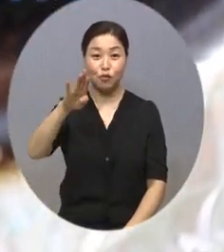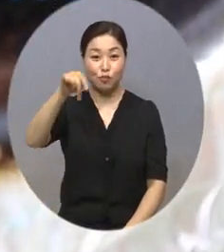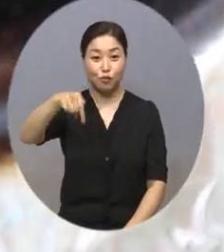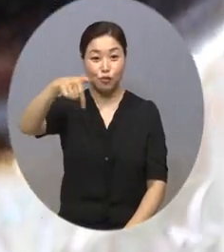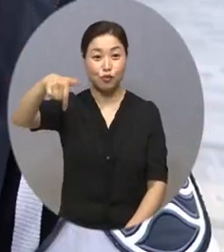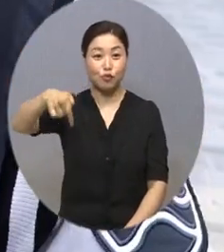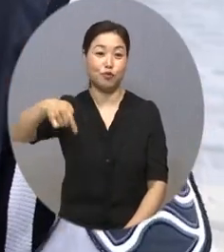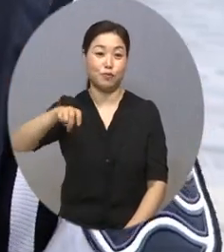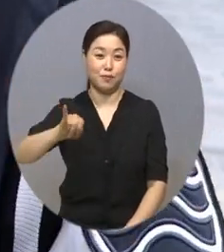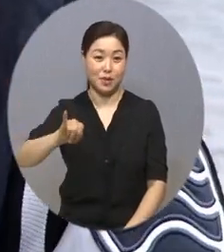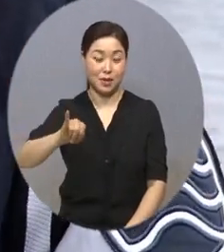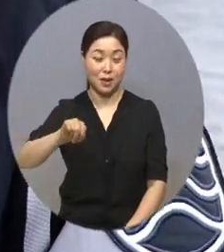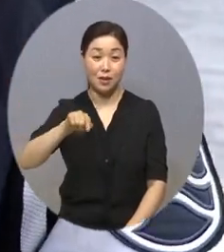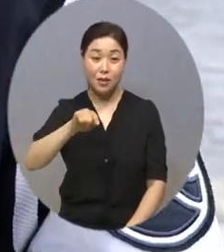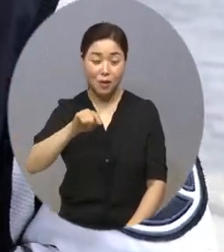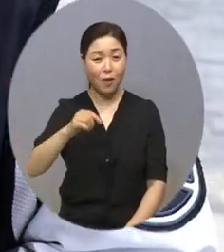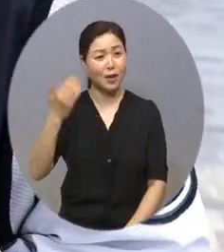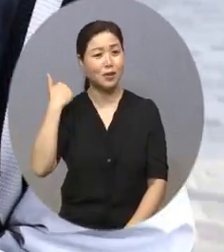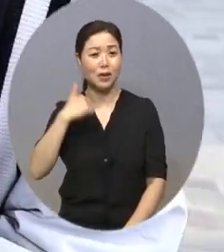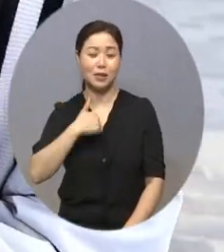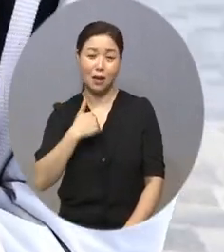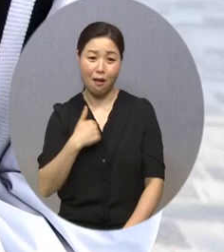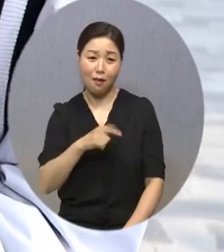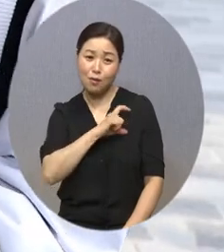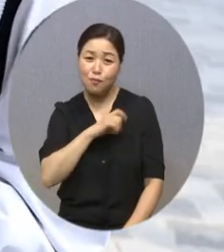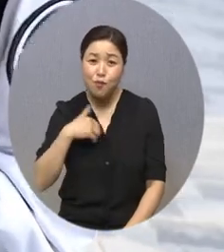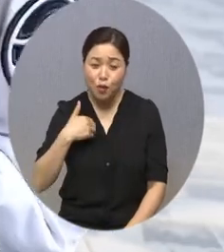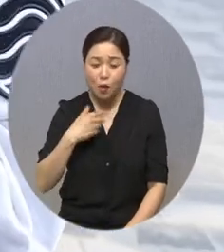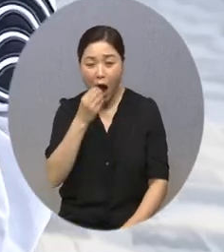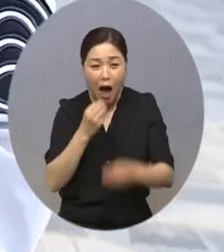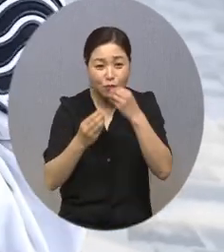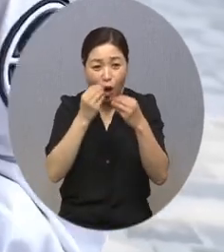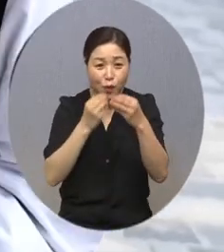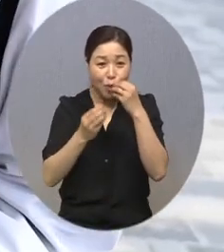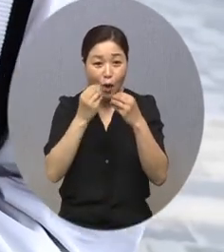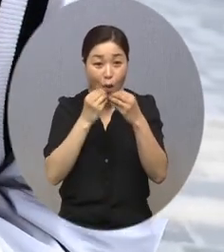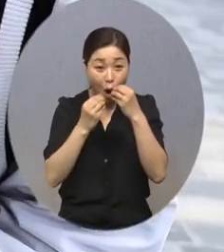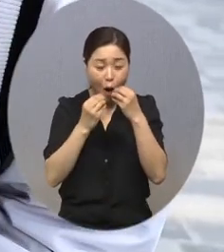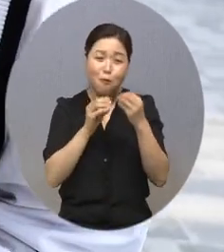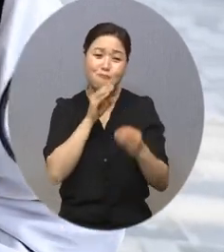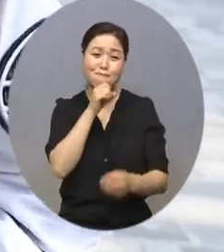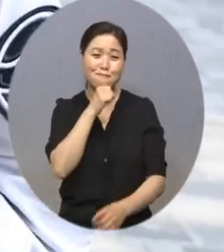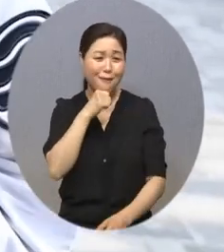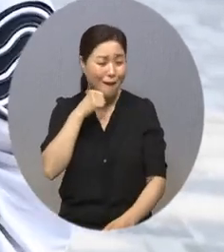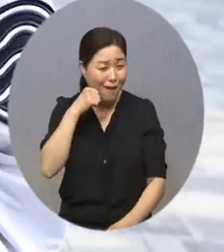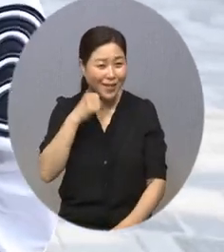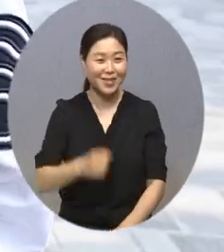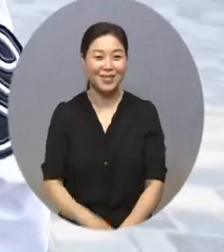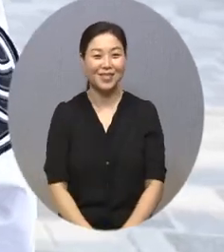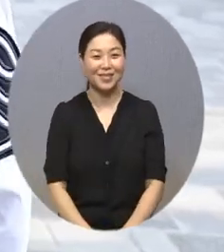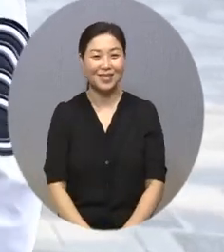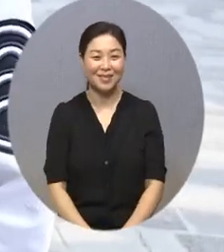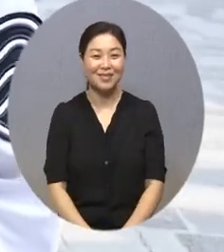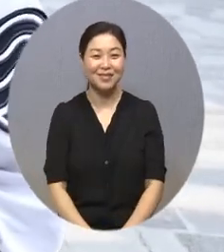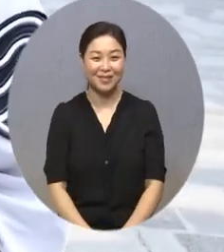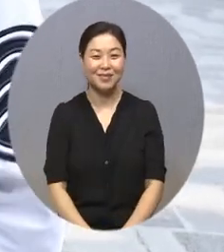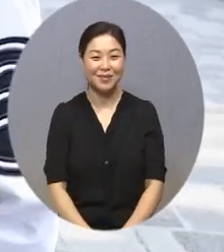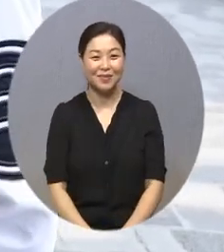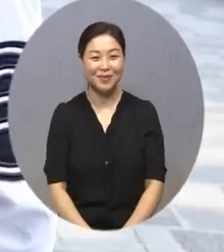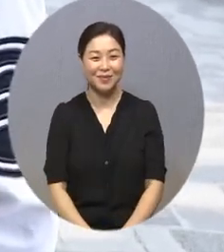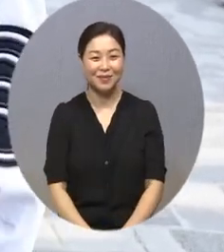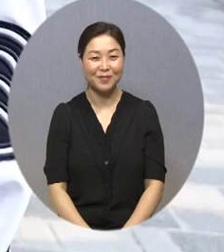옛날이 이름이 뭔지 몰라 가지고 그냥 막 먹었는데 아 진짜 가시더라구요 해가 지고 으